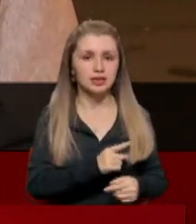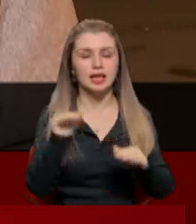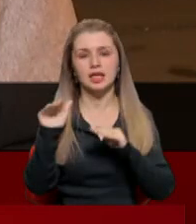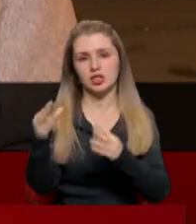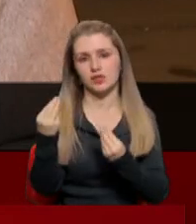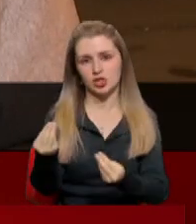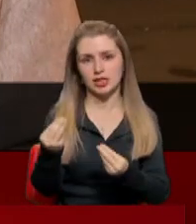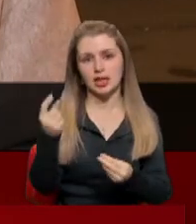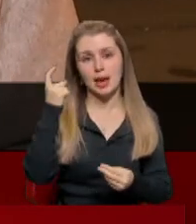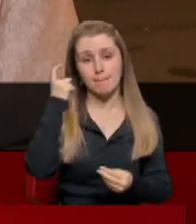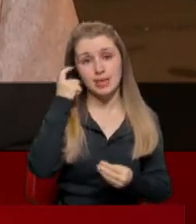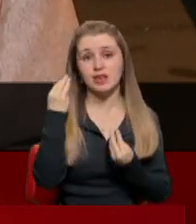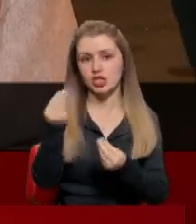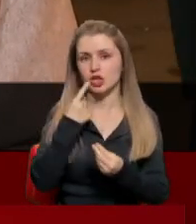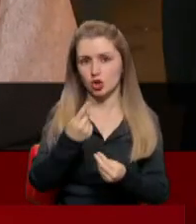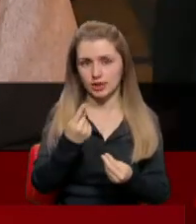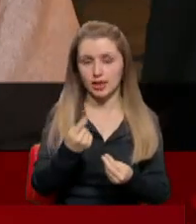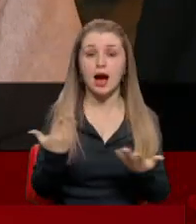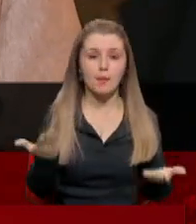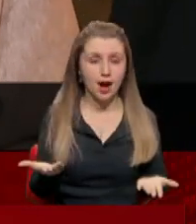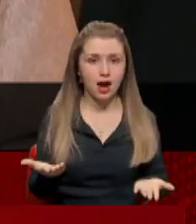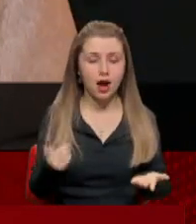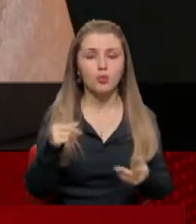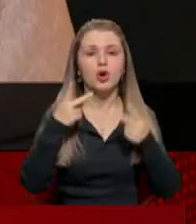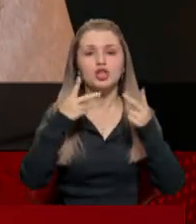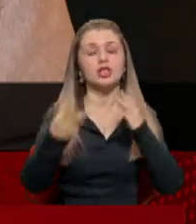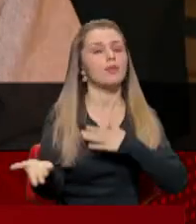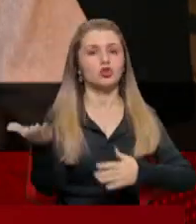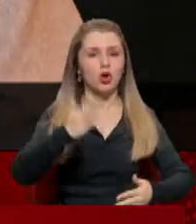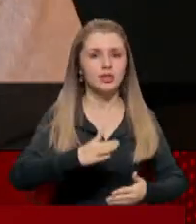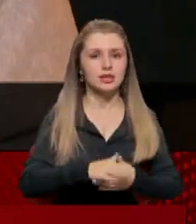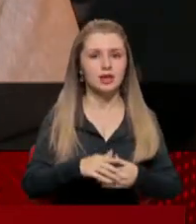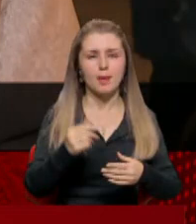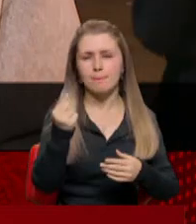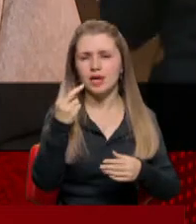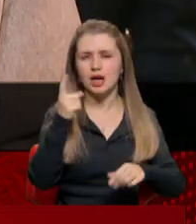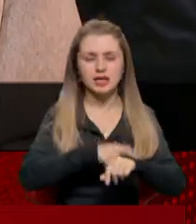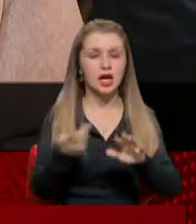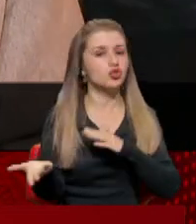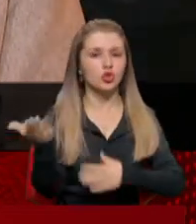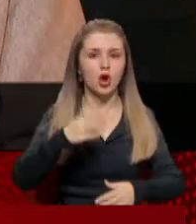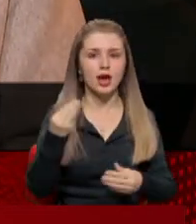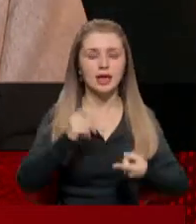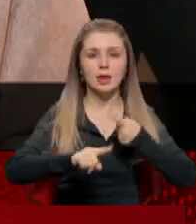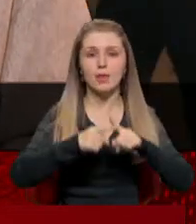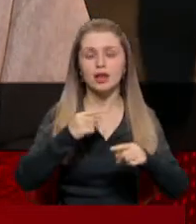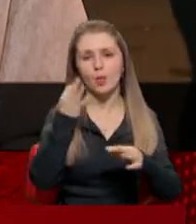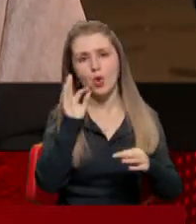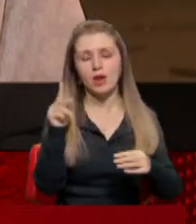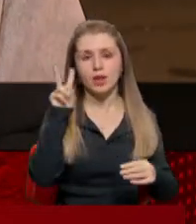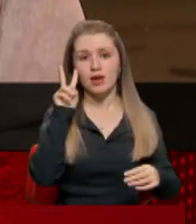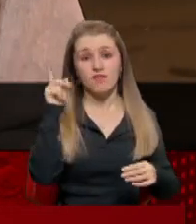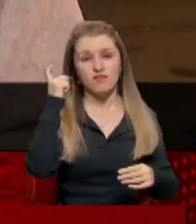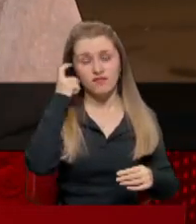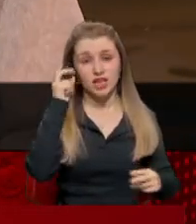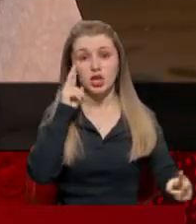destek vereceklerini bildireceklerini söylemişlerdi. Ancak bu açıklama sonrasında, birkaç saat sonrasında İyi Parti'den böyle bir